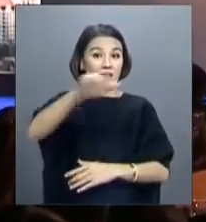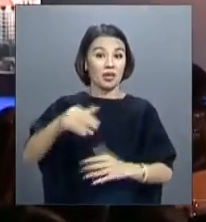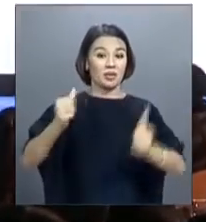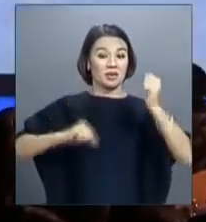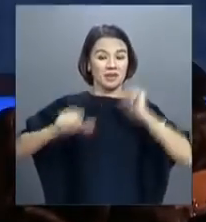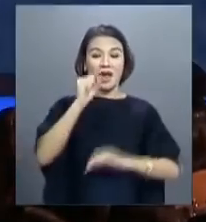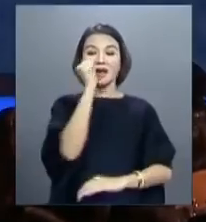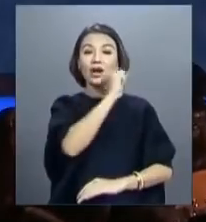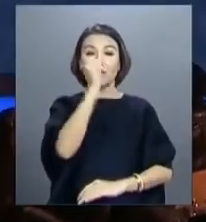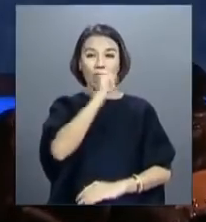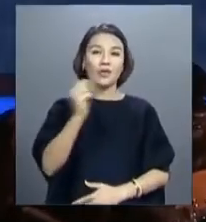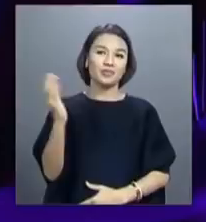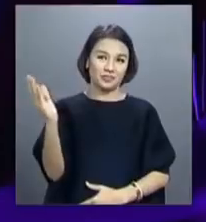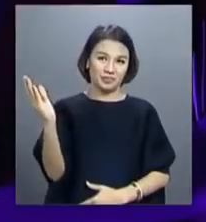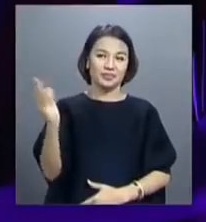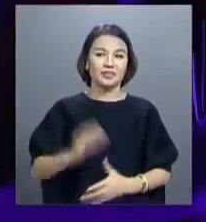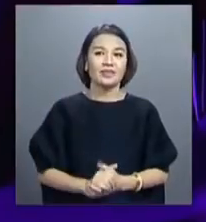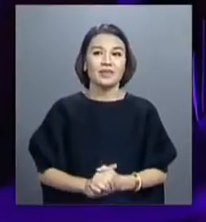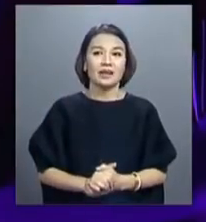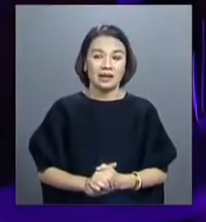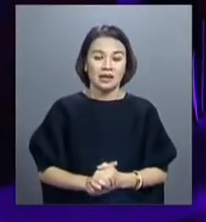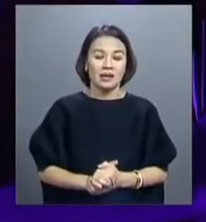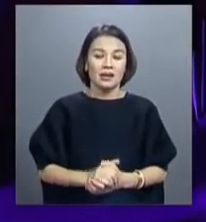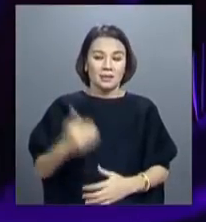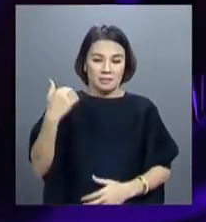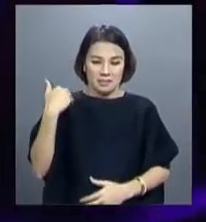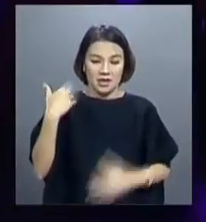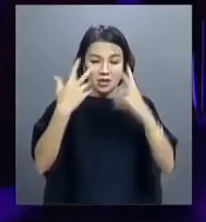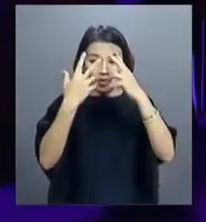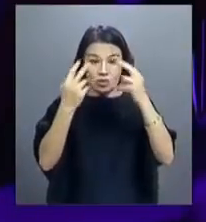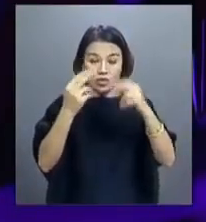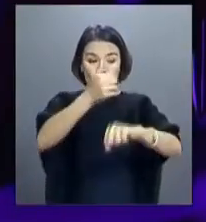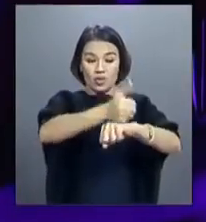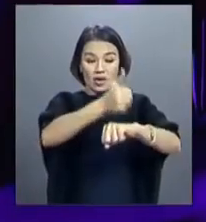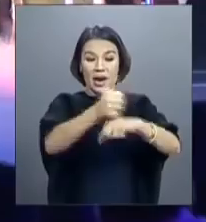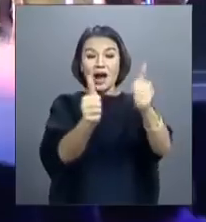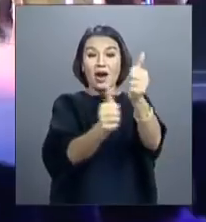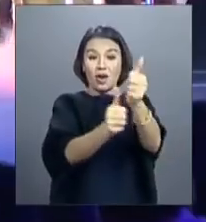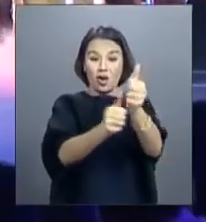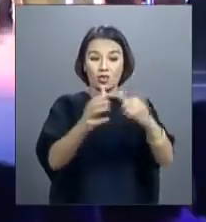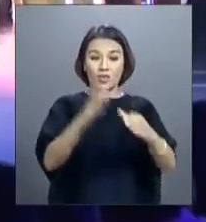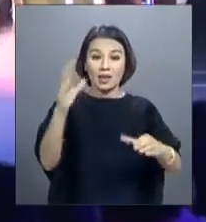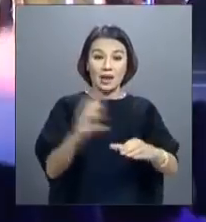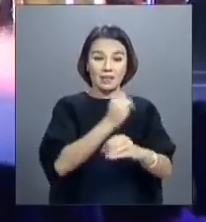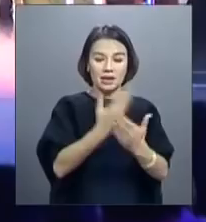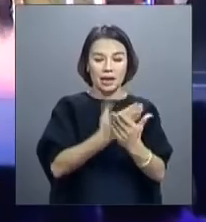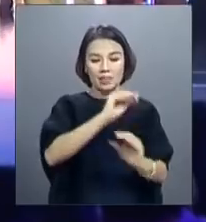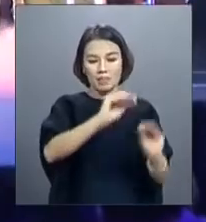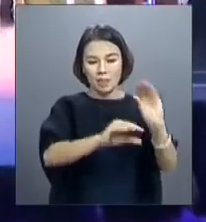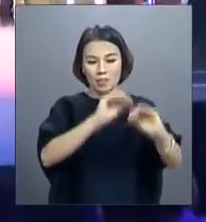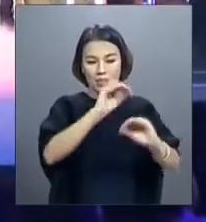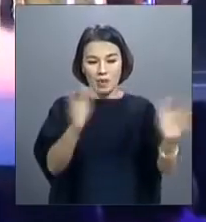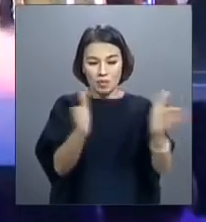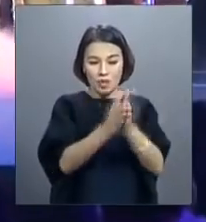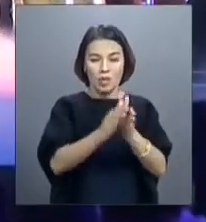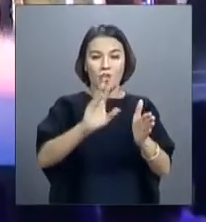ปินนักร้องทั้งนี้เบื้องต้นนายณัฐพลทิพย์สุวรรณรองหัวหน้าพรรคเปิดเผยว่ามียอดระดมทุนมากกว่า600ล้านบาท